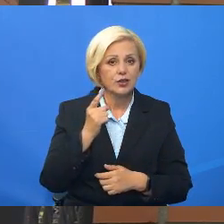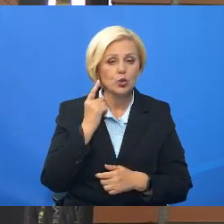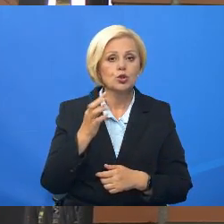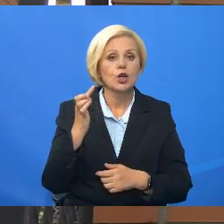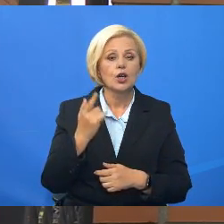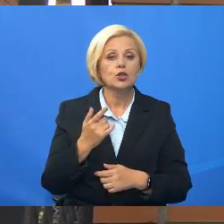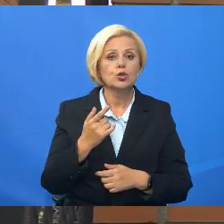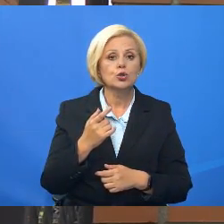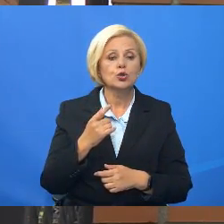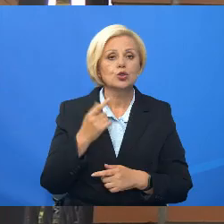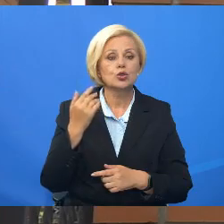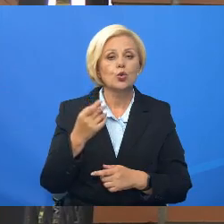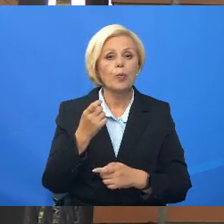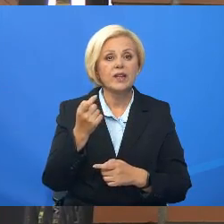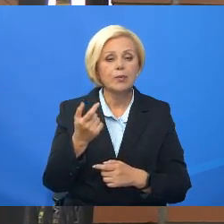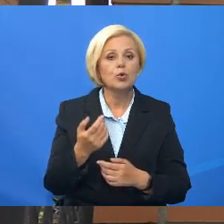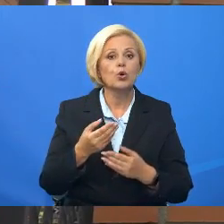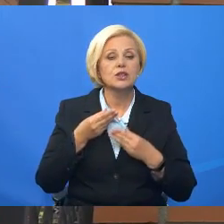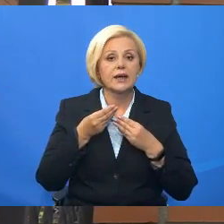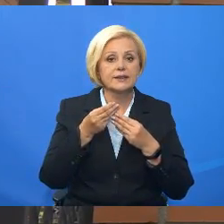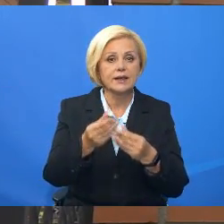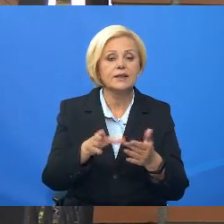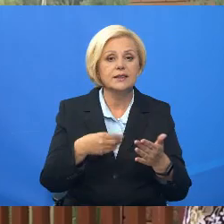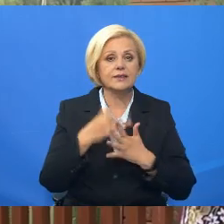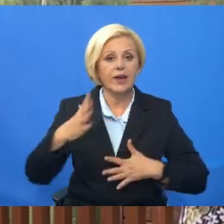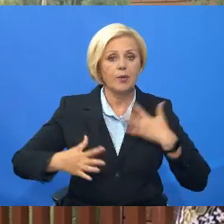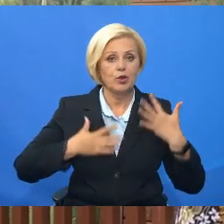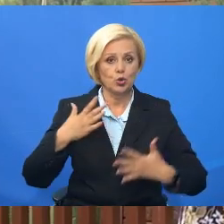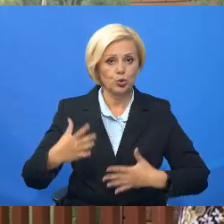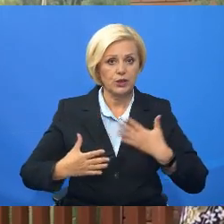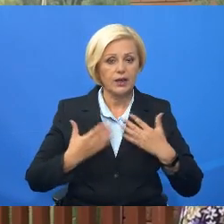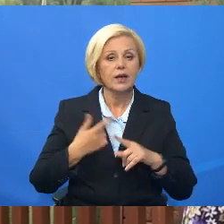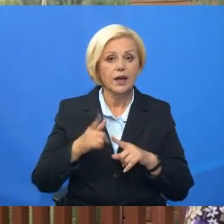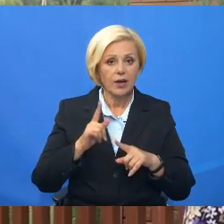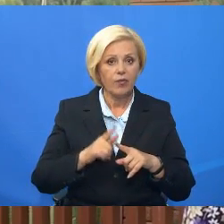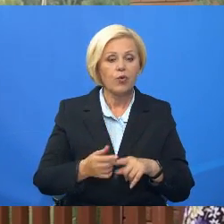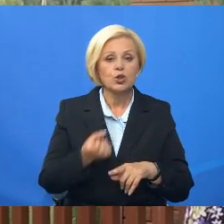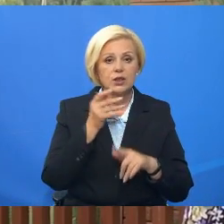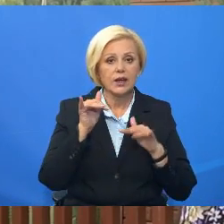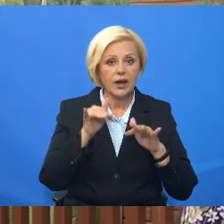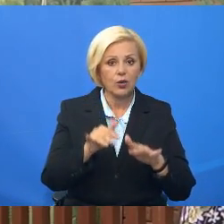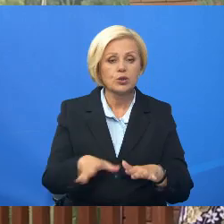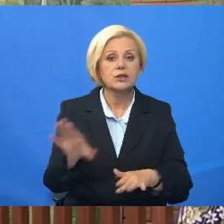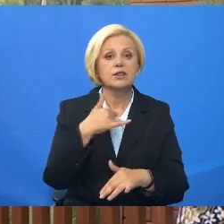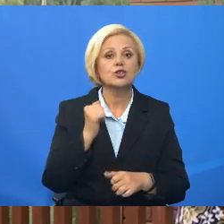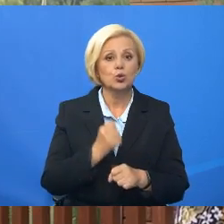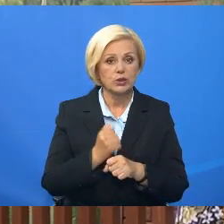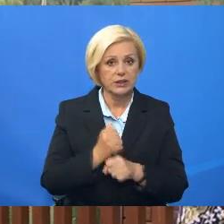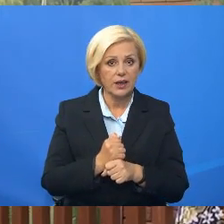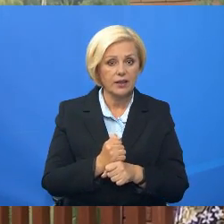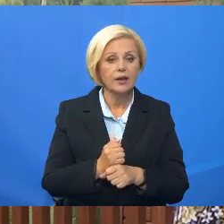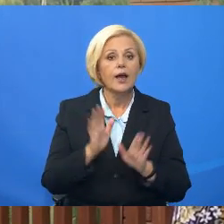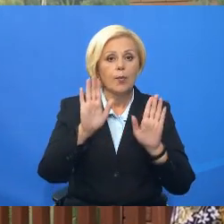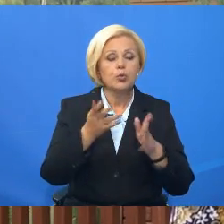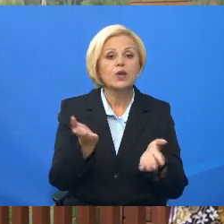чтобы зарядить немножко своим энтузиазмом. Вот это добро, все дела, которые сделаны,